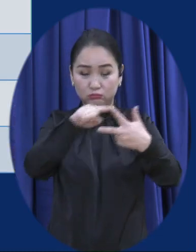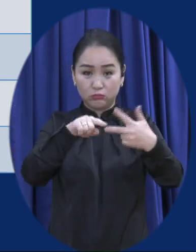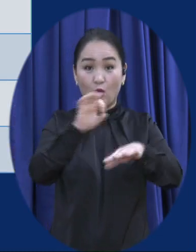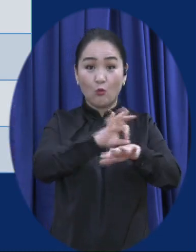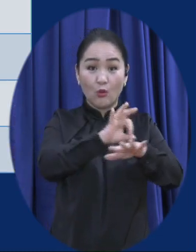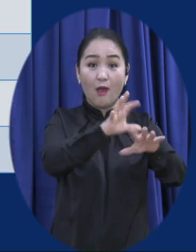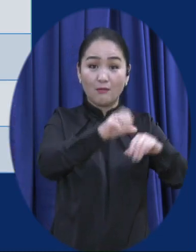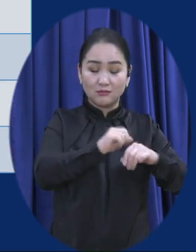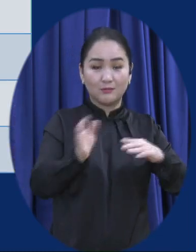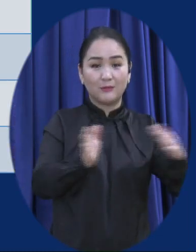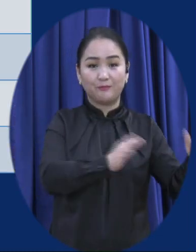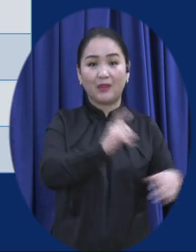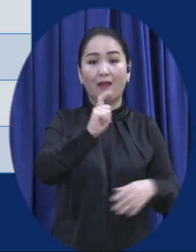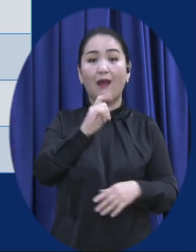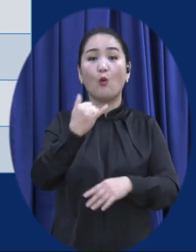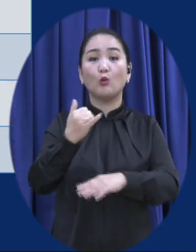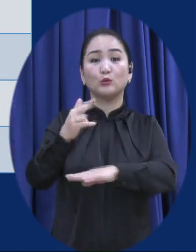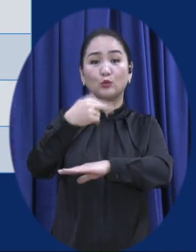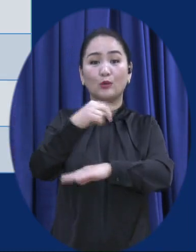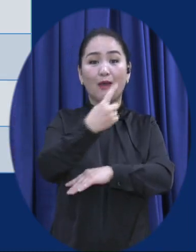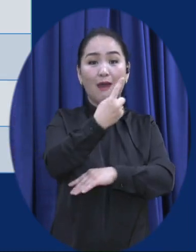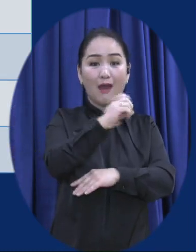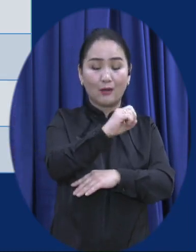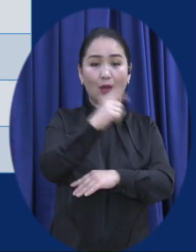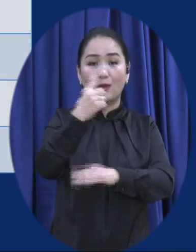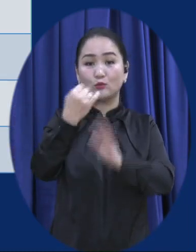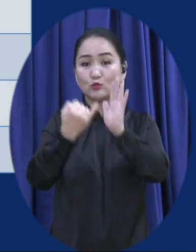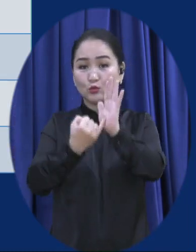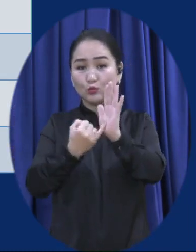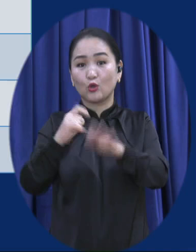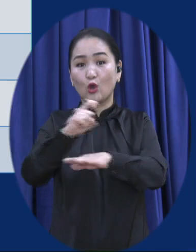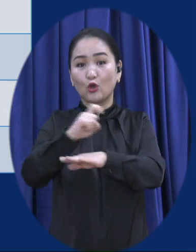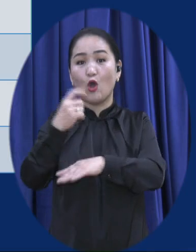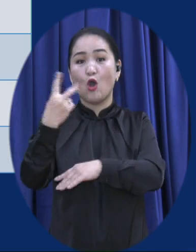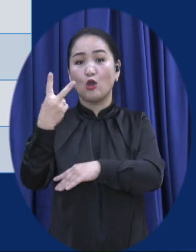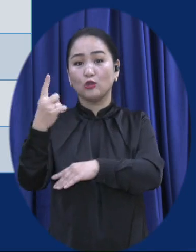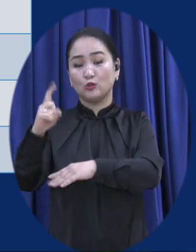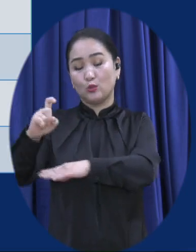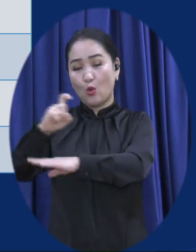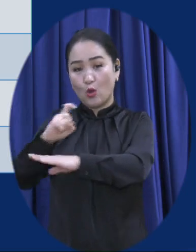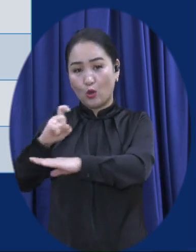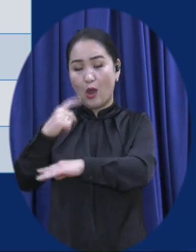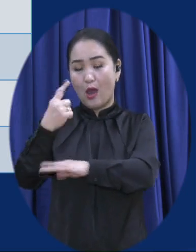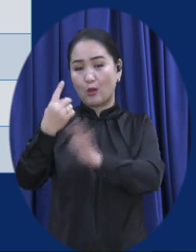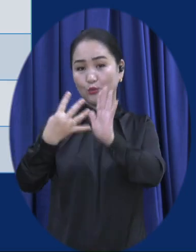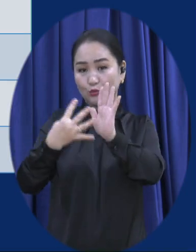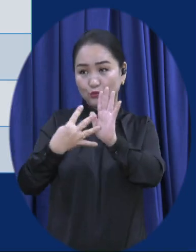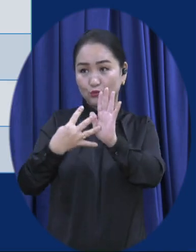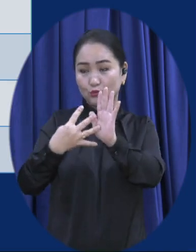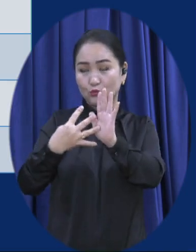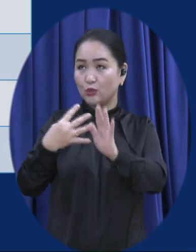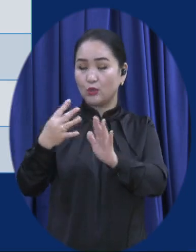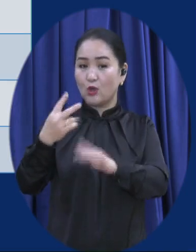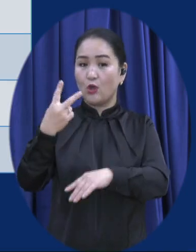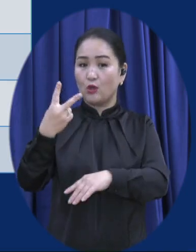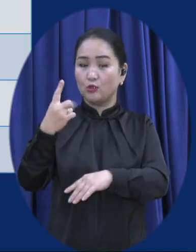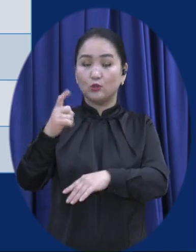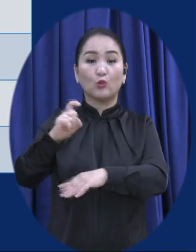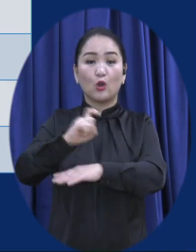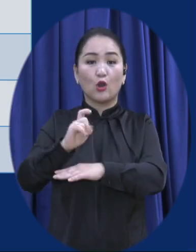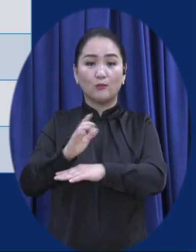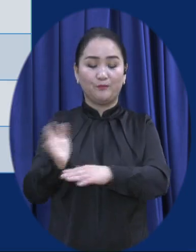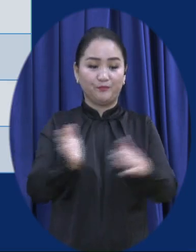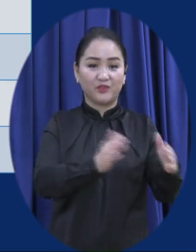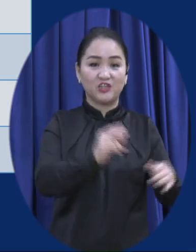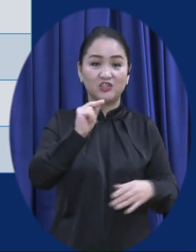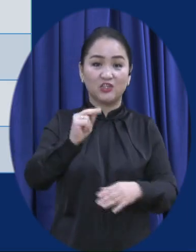уул дүүргийн 10 дугаар хороо, 16 дугаар хороо, 21 дугаар хороо, 21 дугаар хороо. За Чингэлтэй